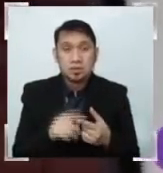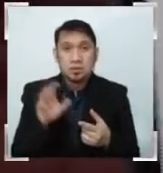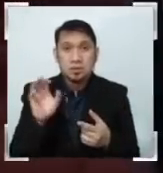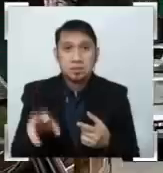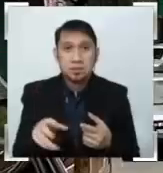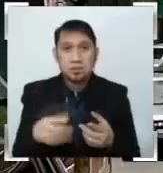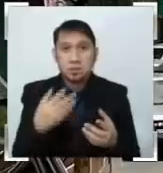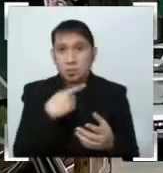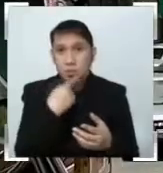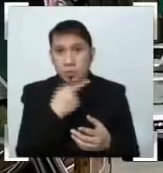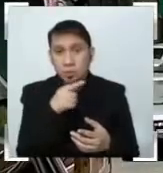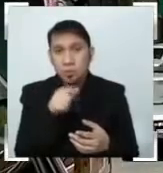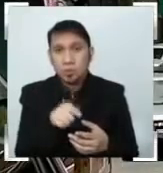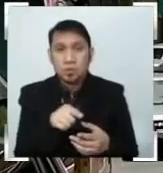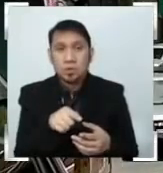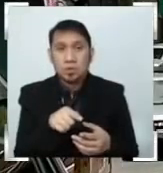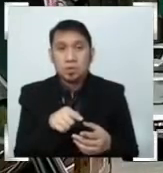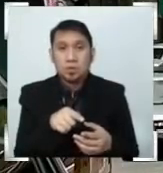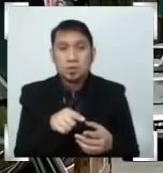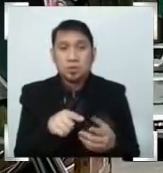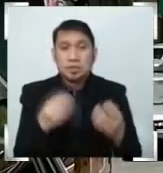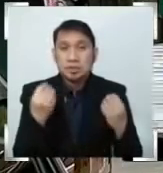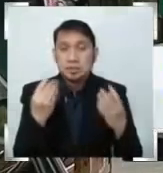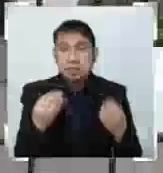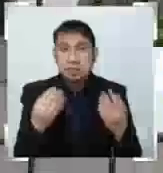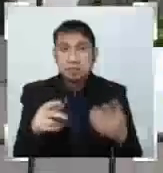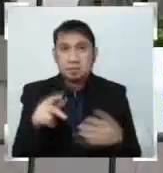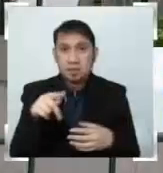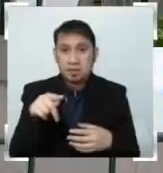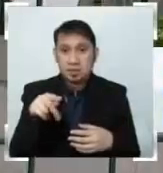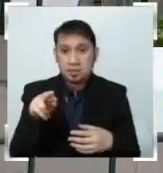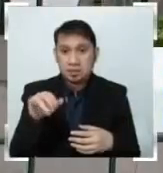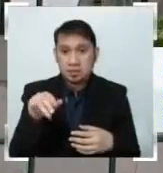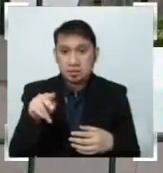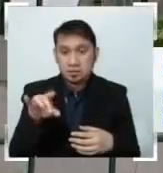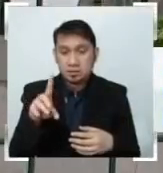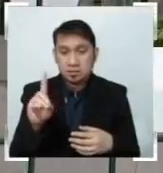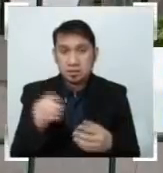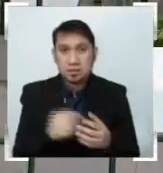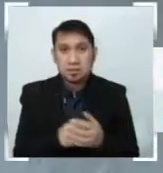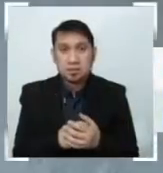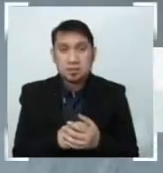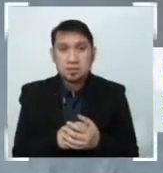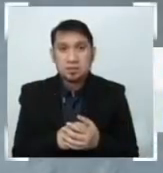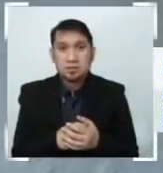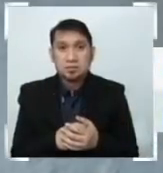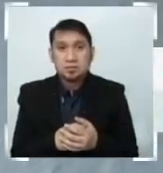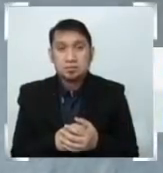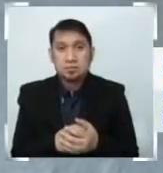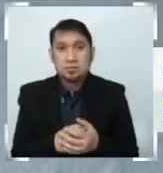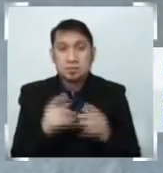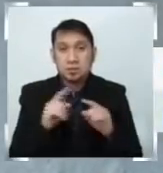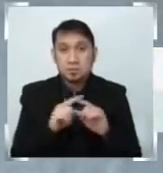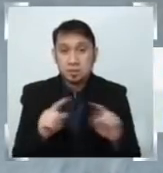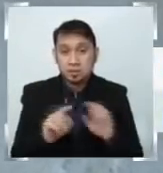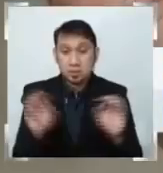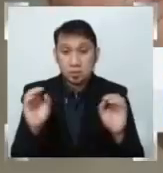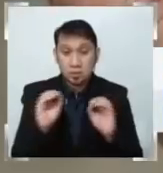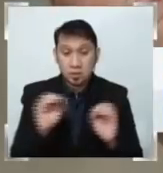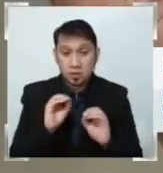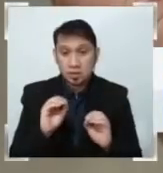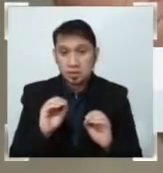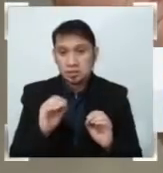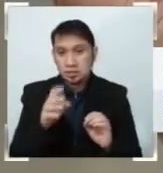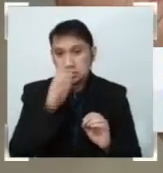kung sino. Maraming prepaid number na raw ang na-block ng National Telecommunications Commission. Pero dahil walang mahigpit na patakaran